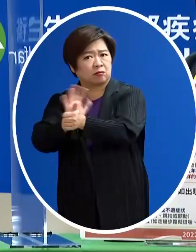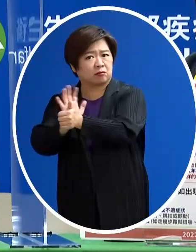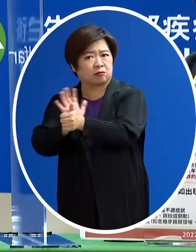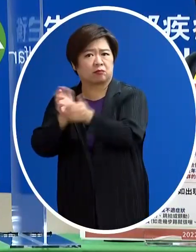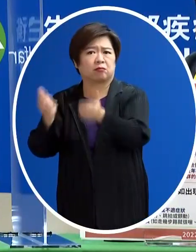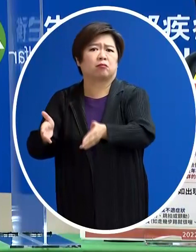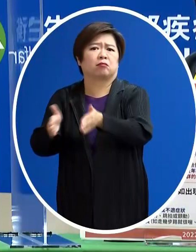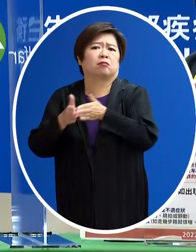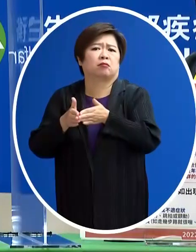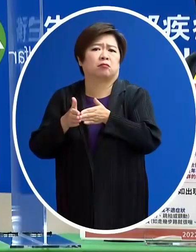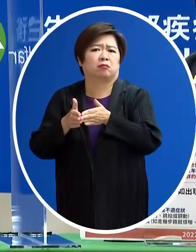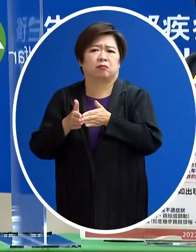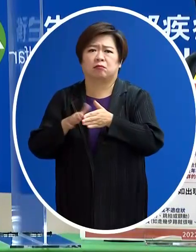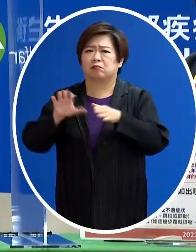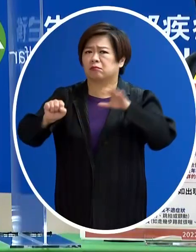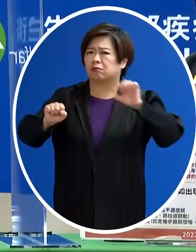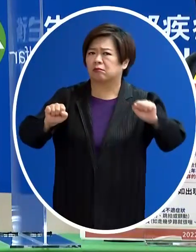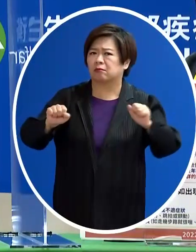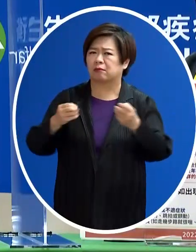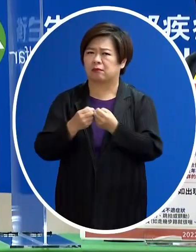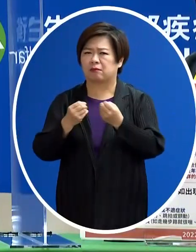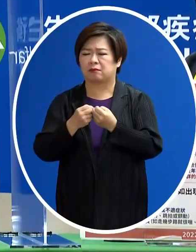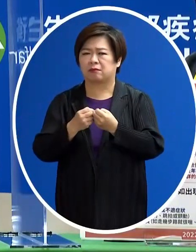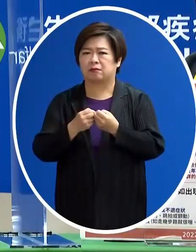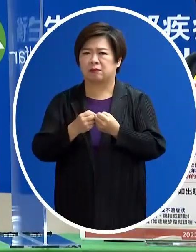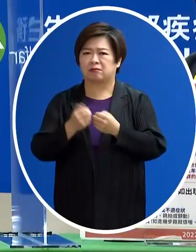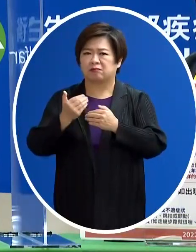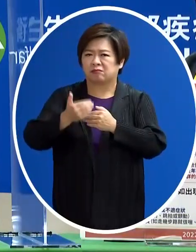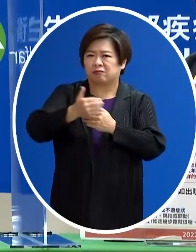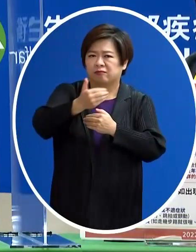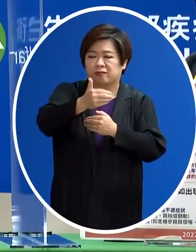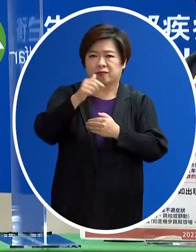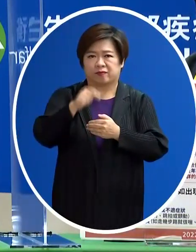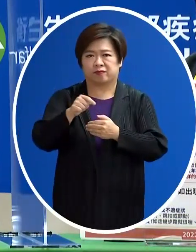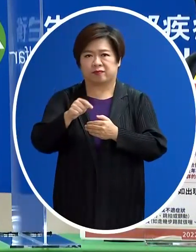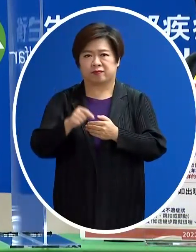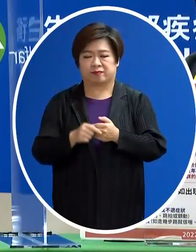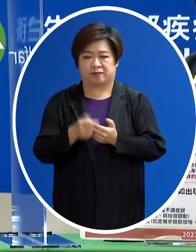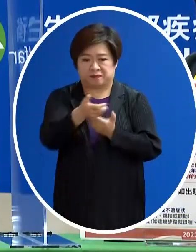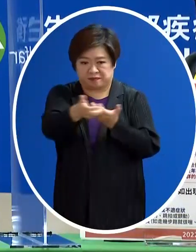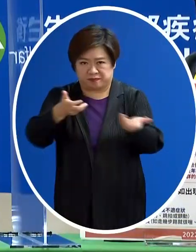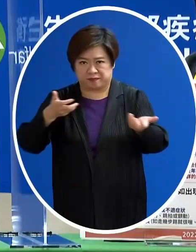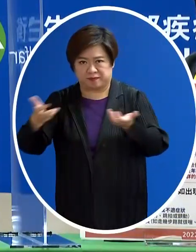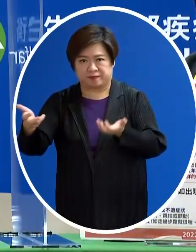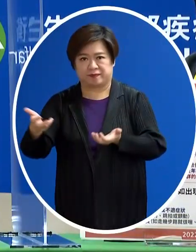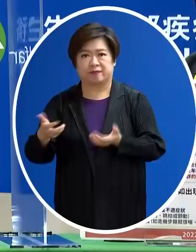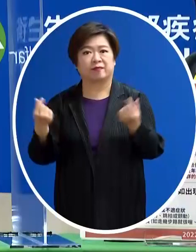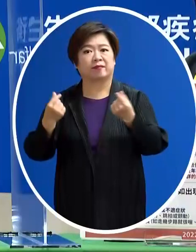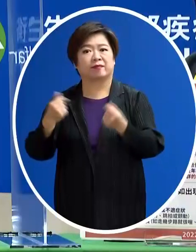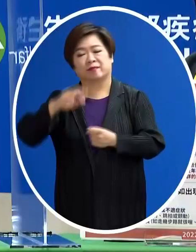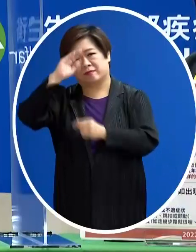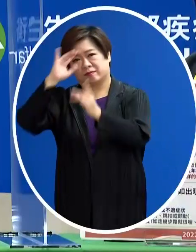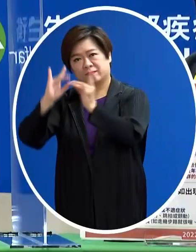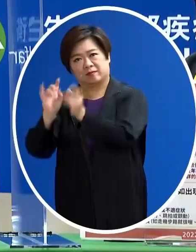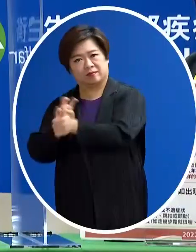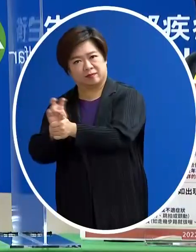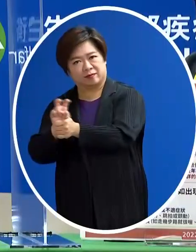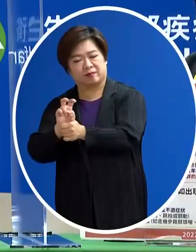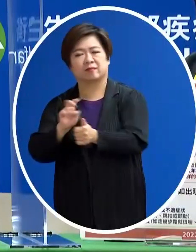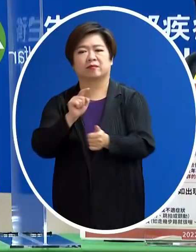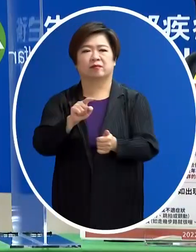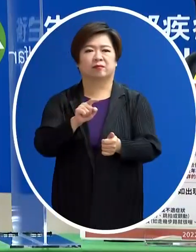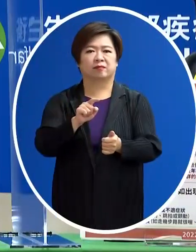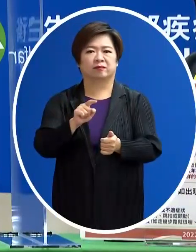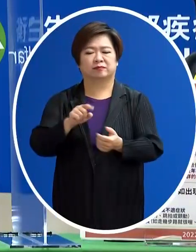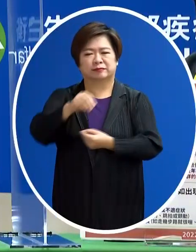要。那怎么样在这段时间，好，能够把这样的一个相关的分配，病床的分配跟使用，能